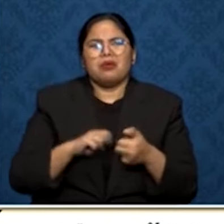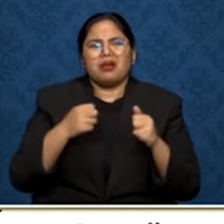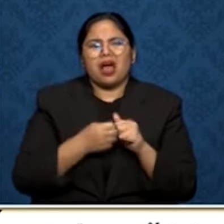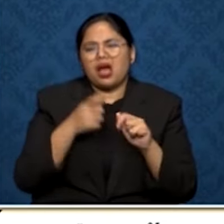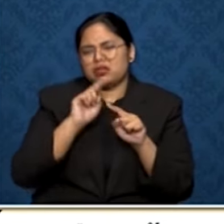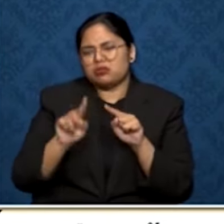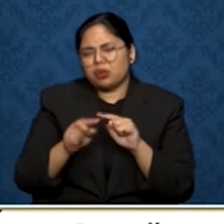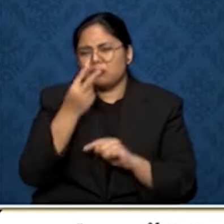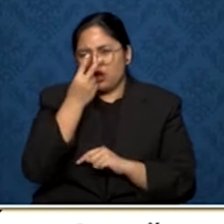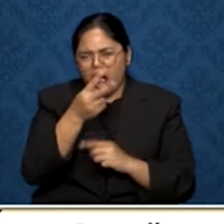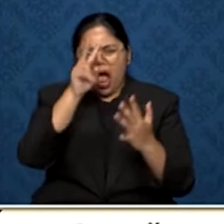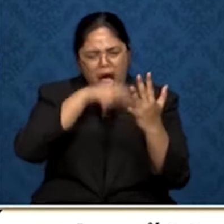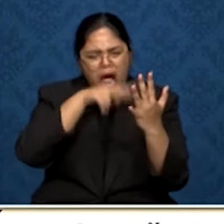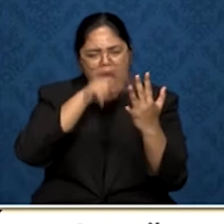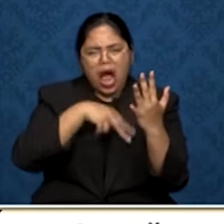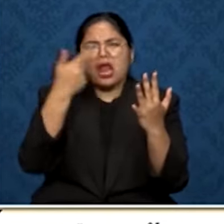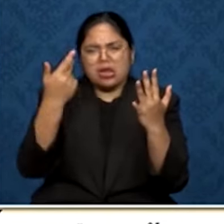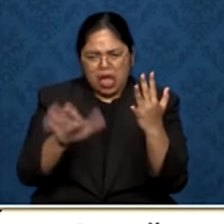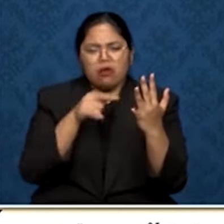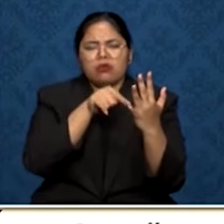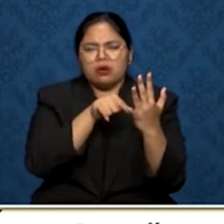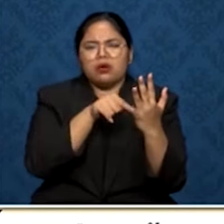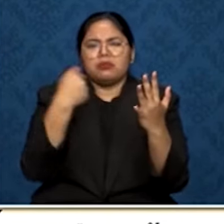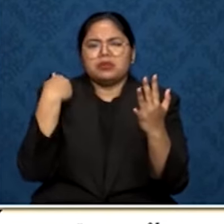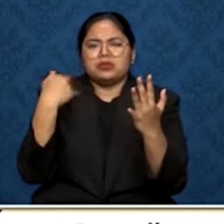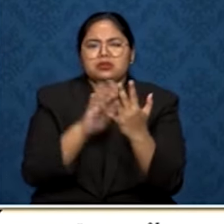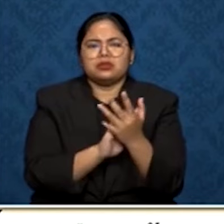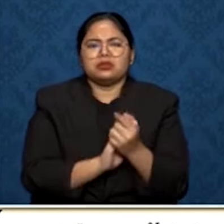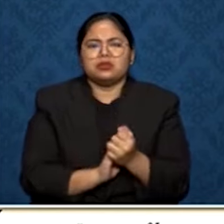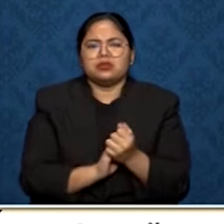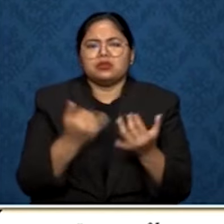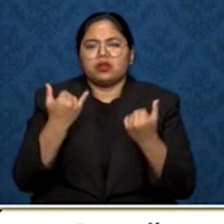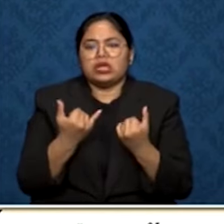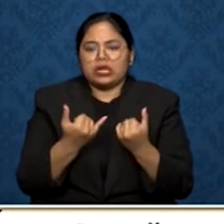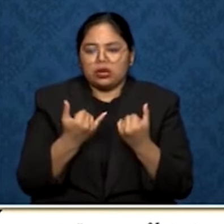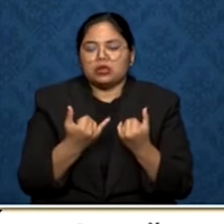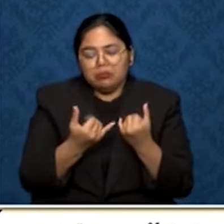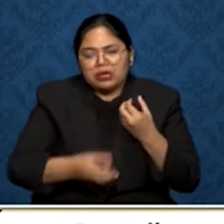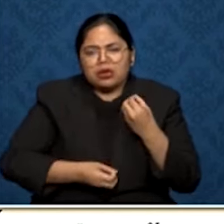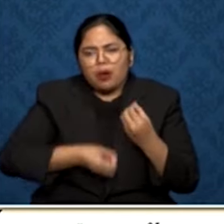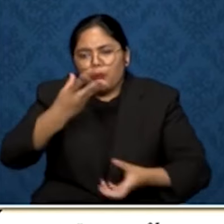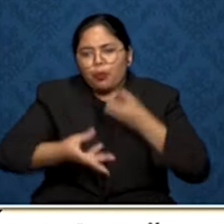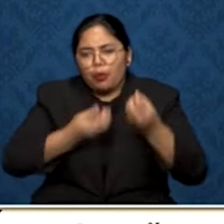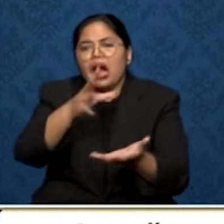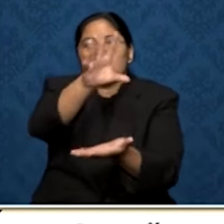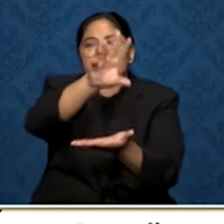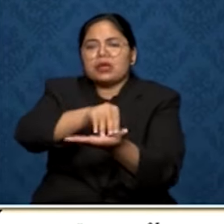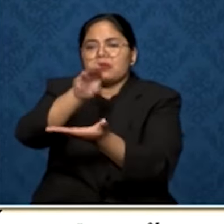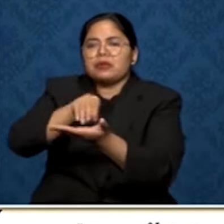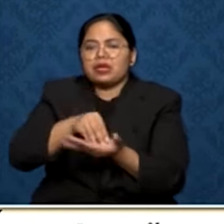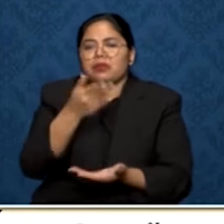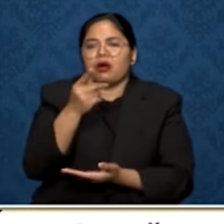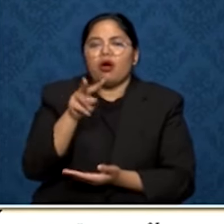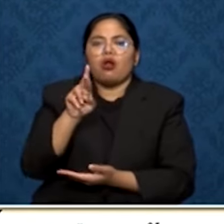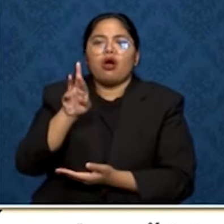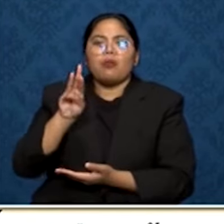อ่านนะครัเพรว่าตอนนี้อยู่ในขั้นของที่ให้รบฟงคามคดเห็นอยู่ เขเป็คลบอรจะยื่นมานะครัซึ